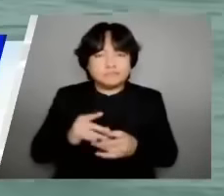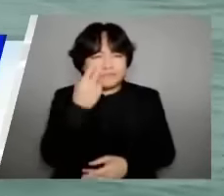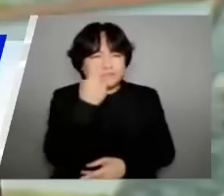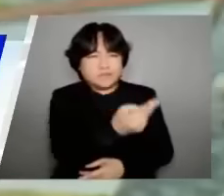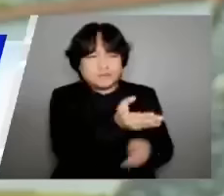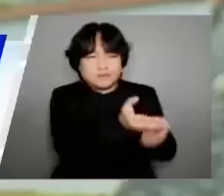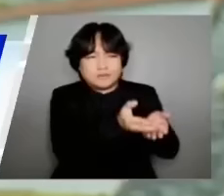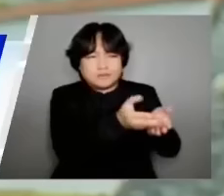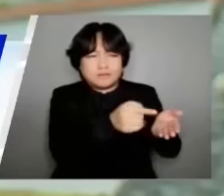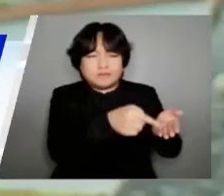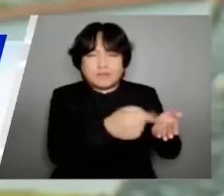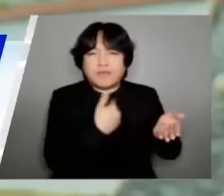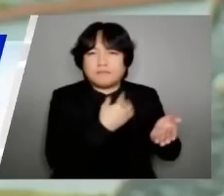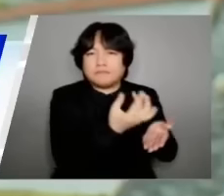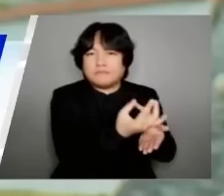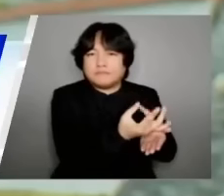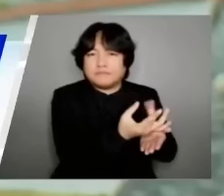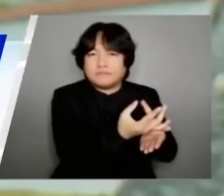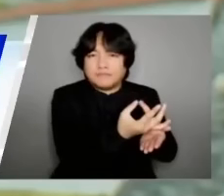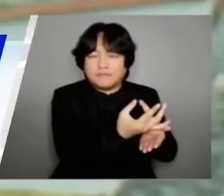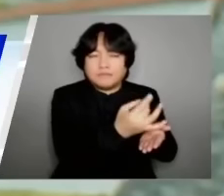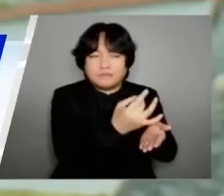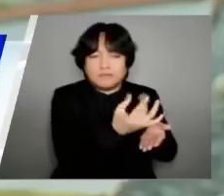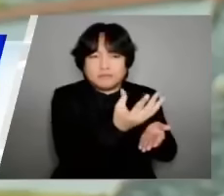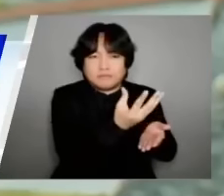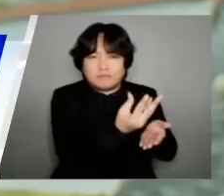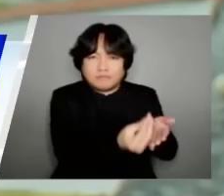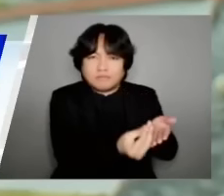siya. Tapos palita po na palit ng ilaw niya.